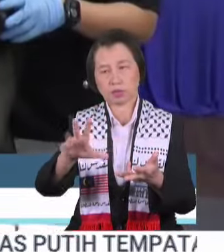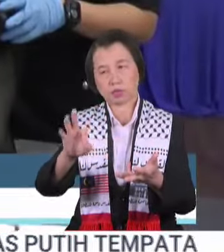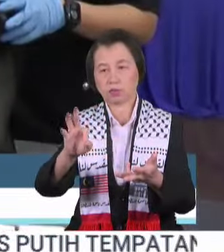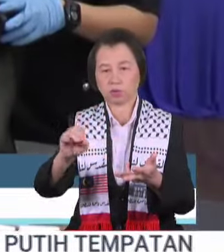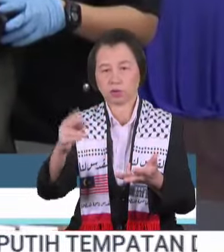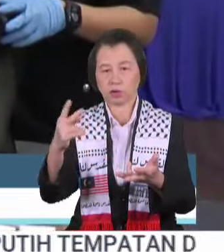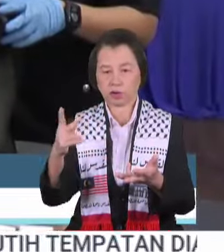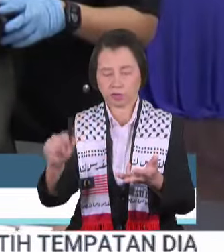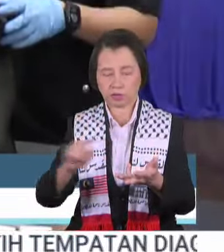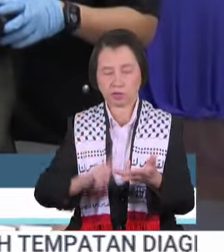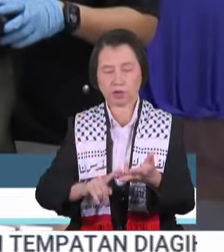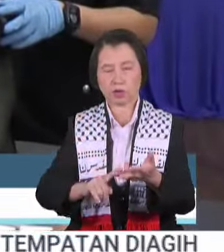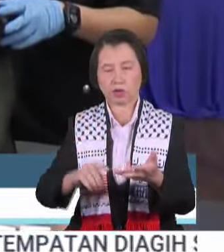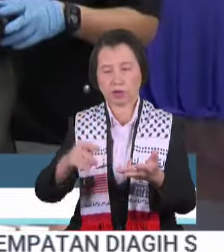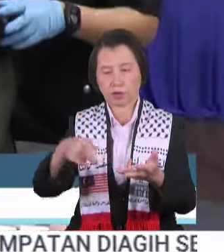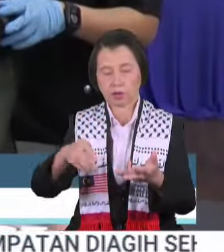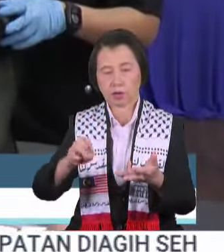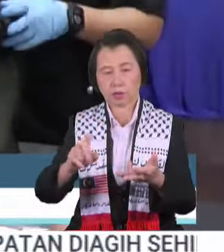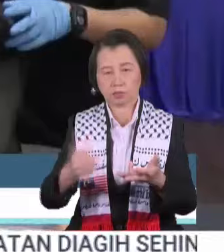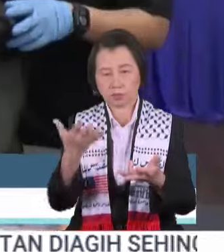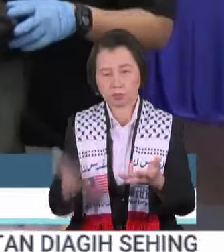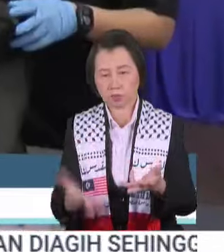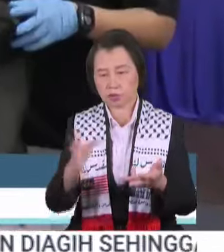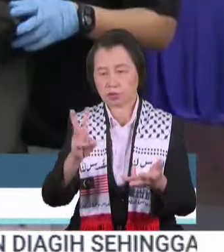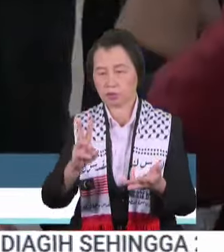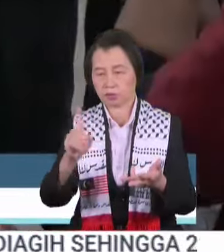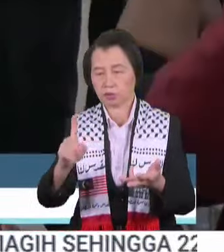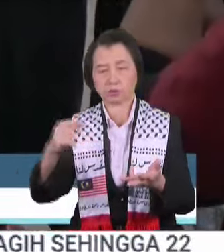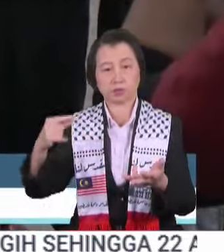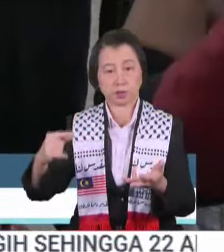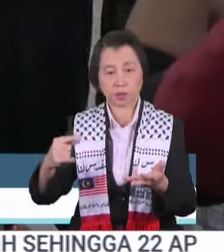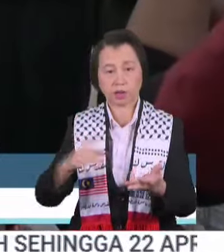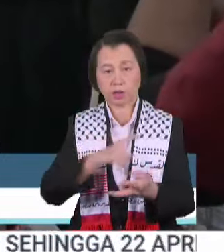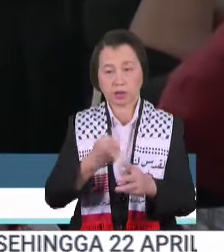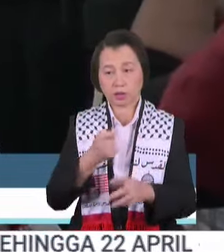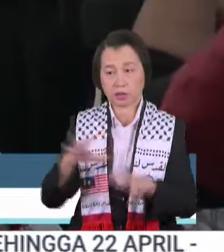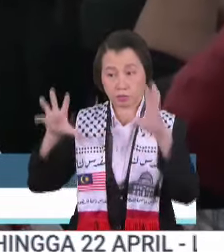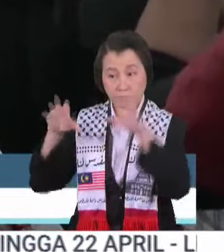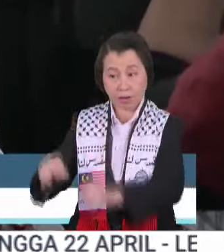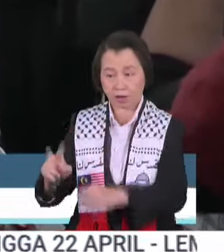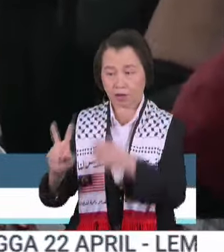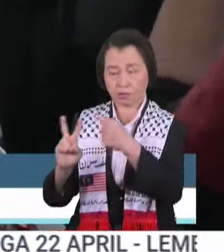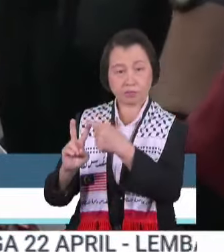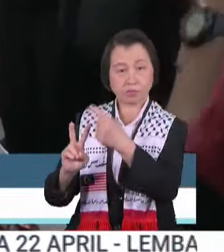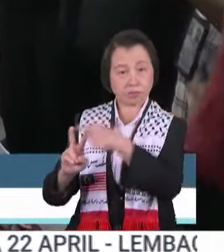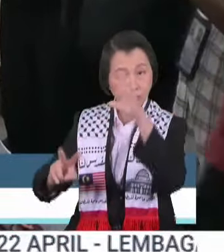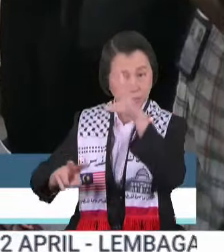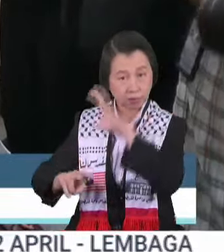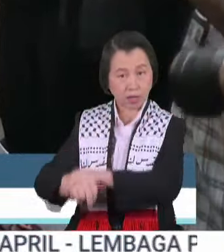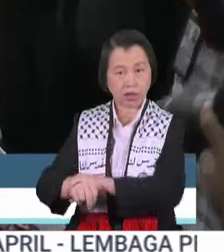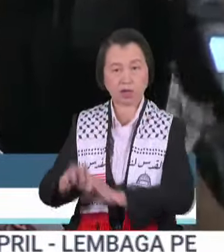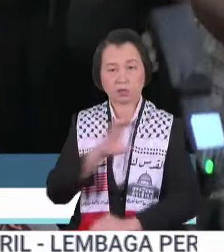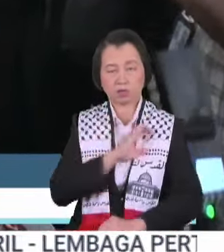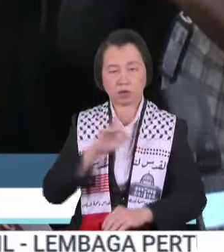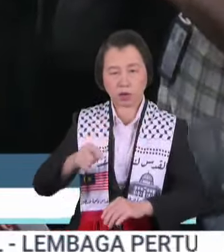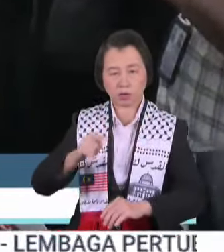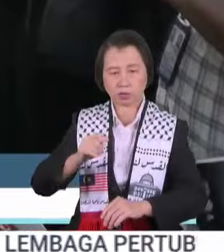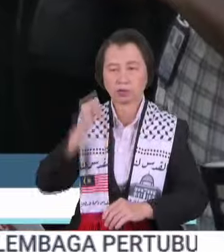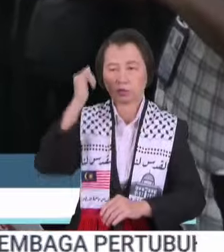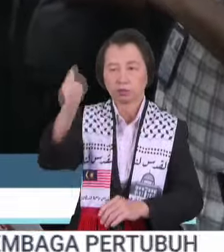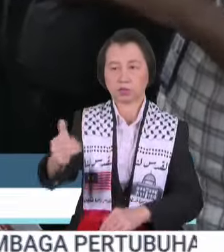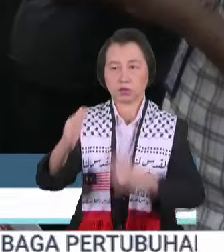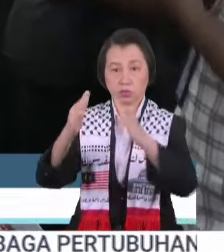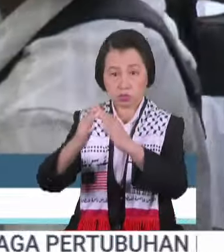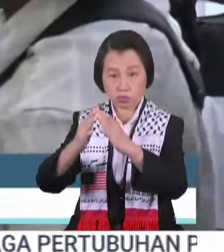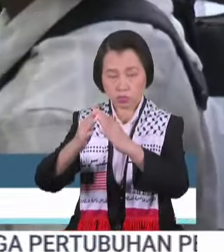gram dan pil ekstasi anggaran berat 61 gram. Susulan tangkapan kedua-dua suspek, polis kemudian melakukan serbuan